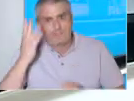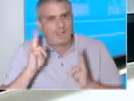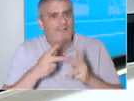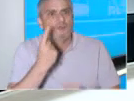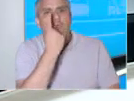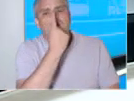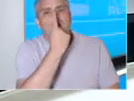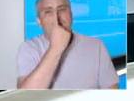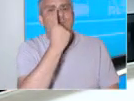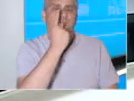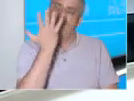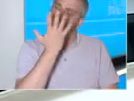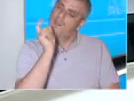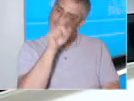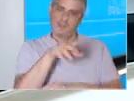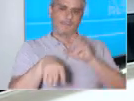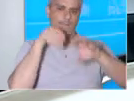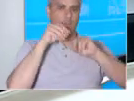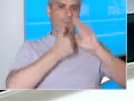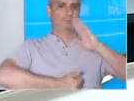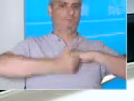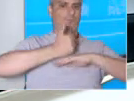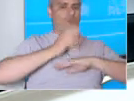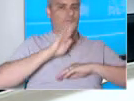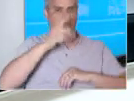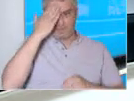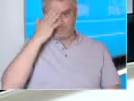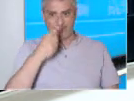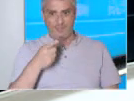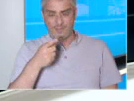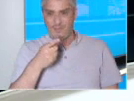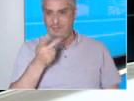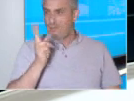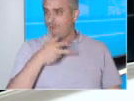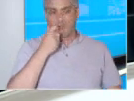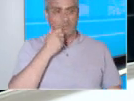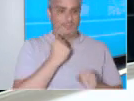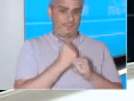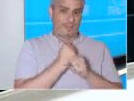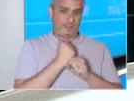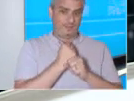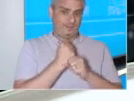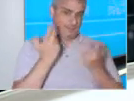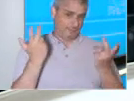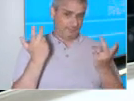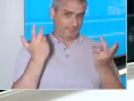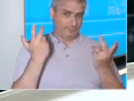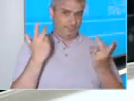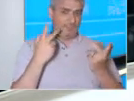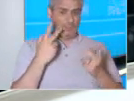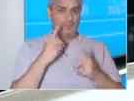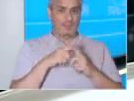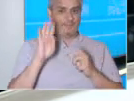תסריט אחד של איך מגיעים לבחירות בראשות נתניהו. אתה מכיר? התסריט שדרי מנסה להנפיץ בעצם